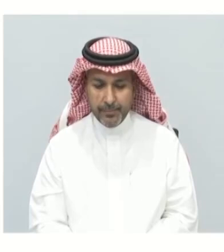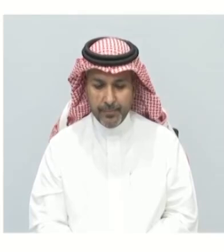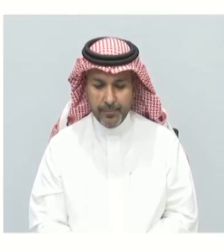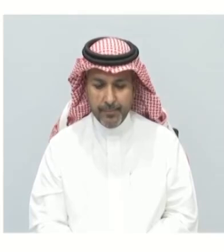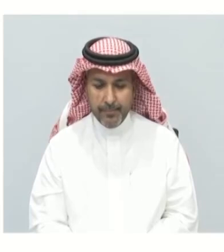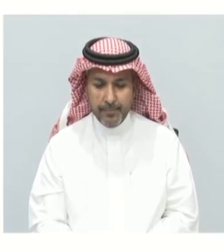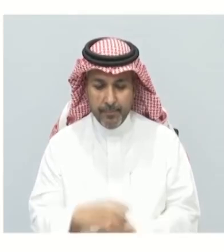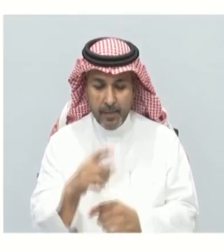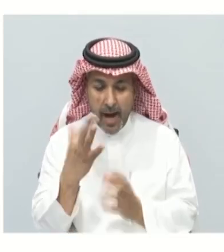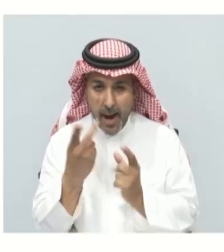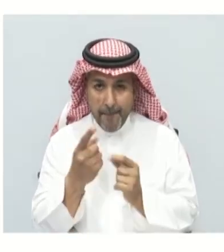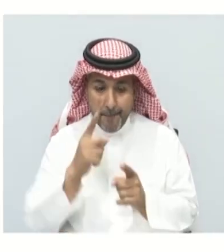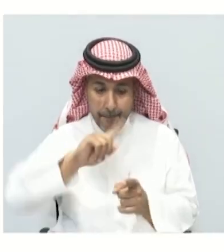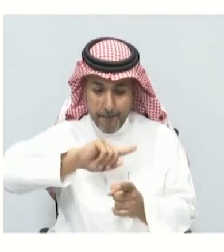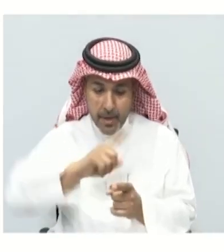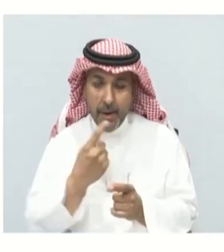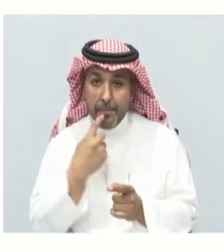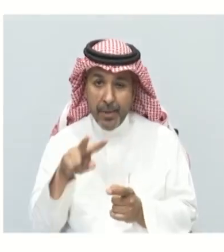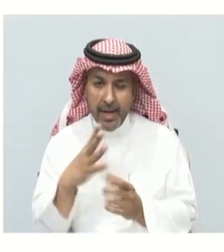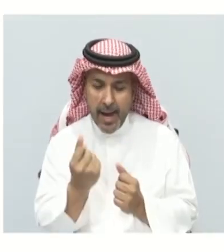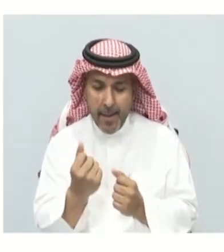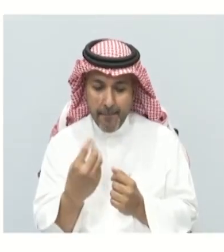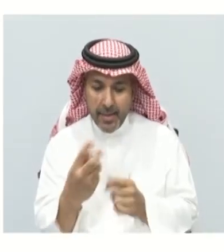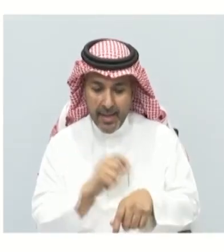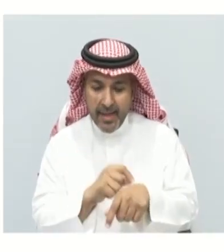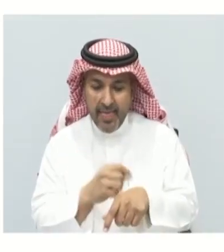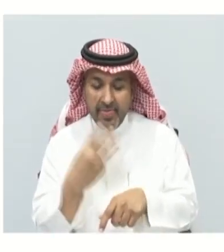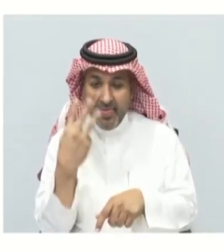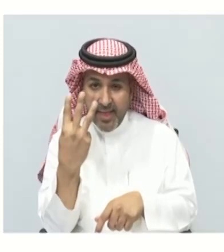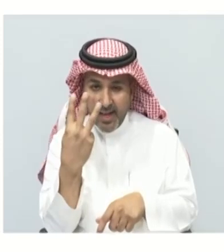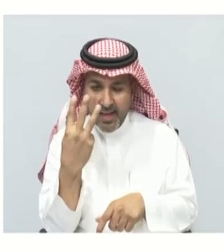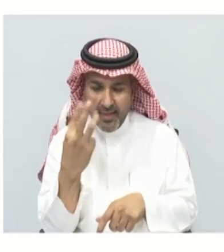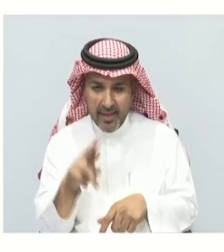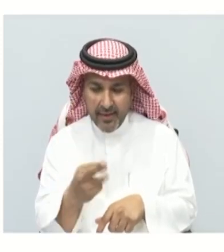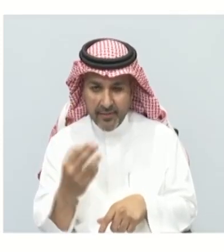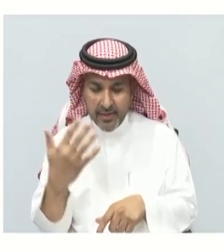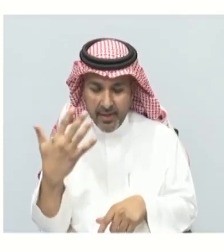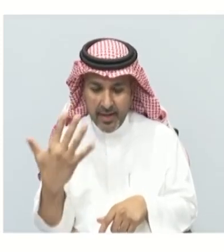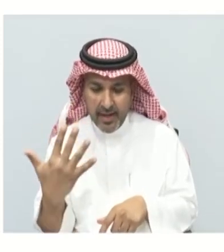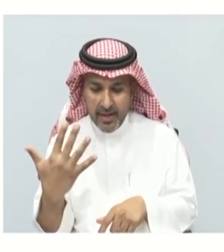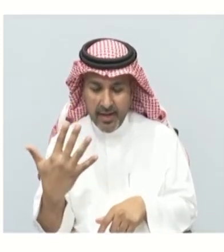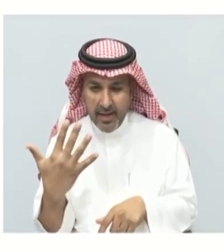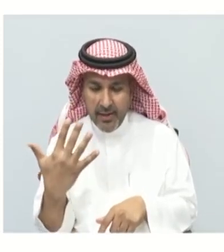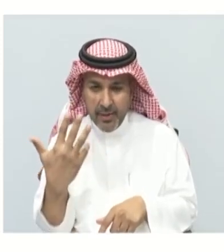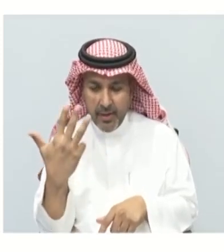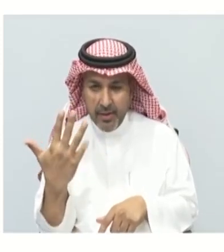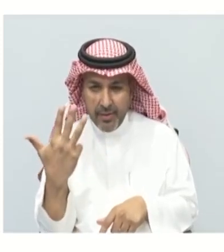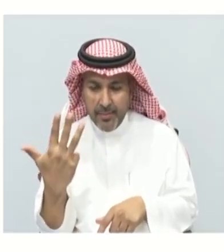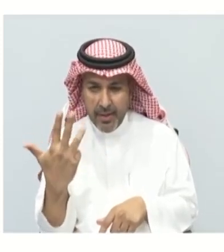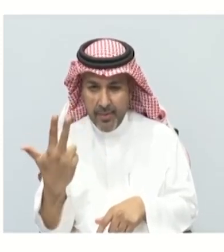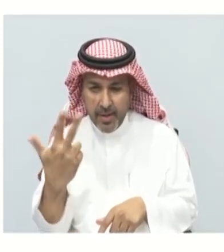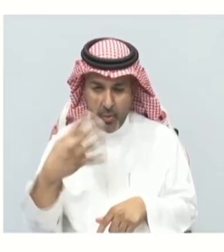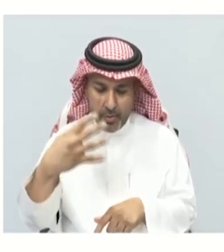هذه سرعه جدا ماذا هائله ايضا هناك اشياء من عظمه الله سبحانه وتعالى ان خلقها بالاصل لديها سرعه